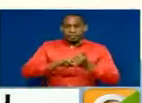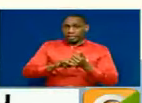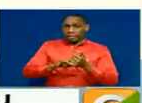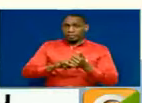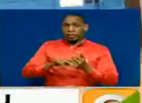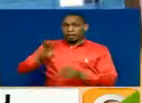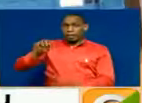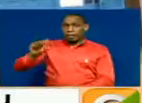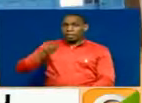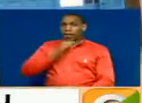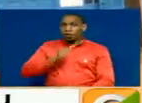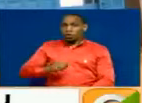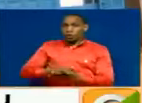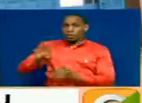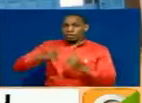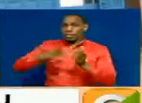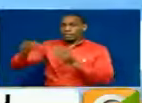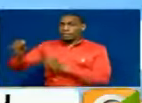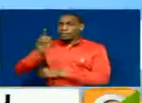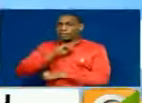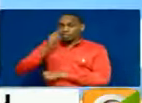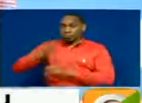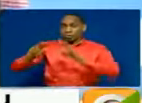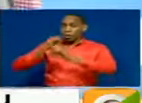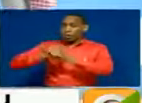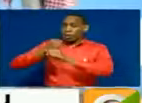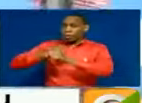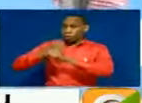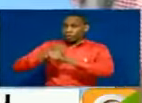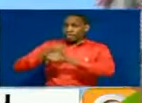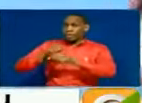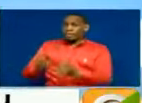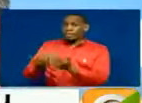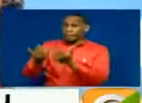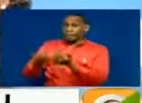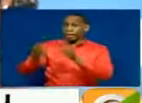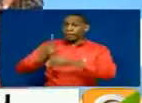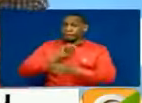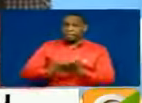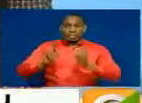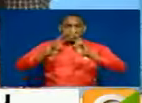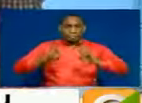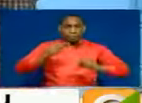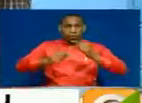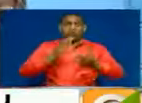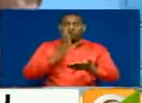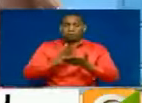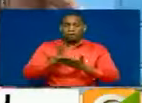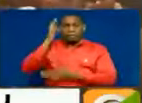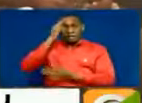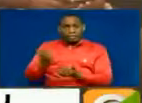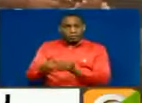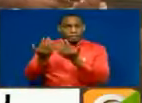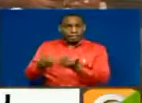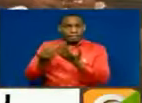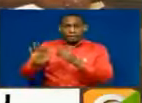Saitoti mwenye umri wa miaka 37 alikuwa ameondoka nyumbani kuwatafutia riziki wakati wa mkasa huo. Na uchunguzi unaendelea kubaini chanzo cha moto